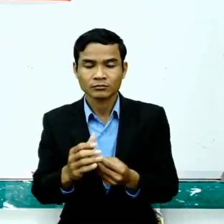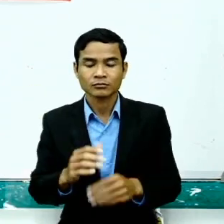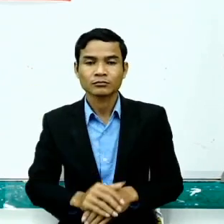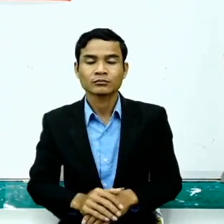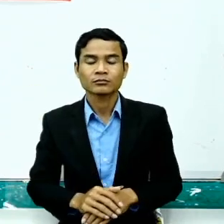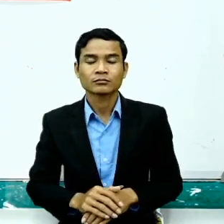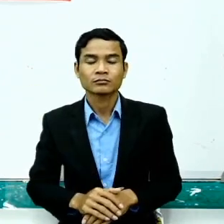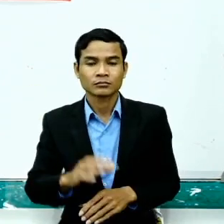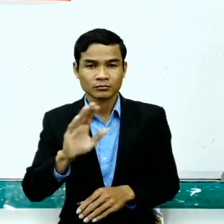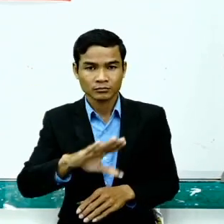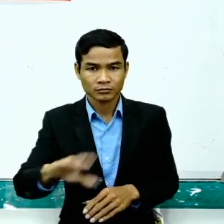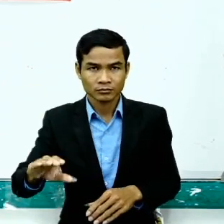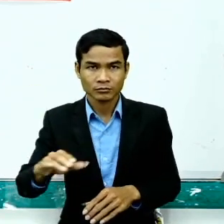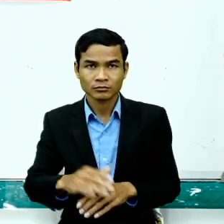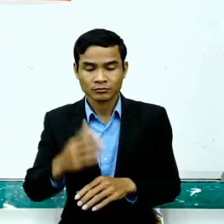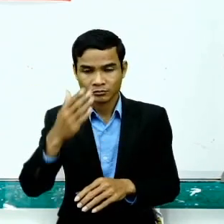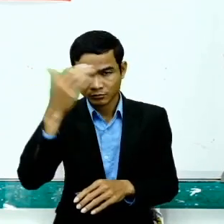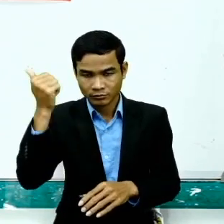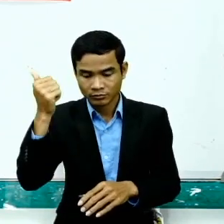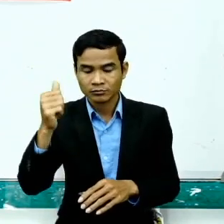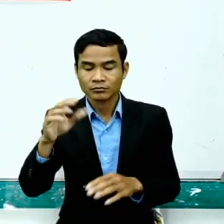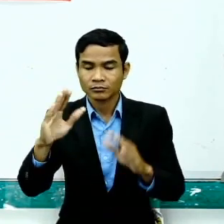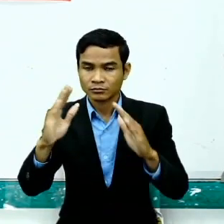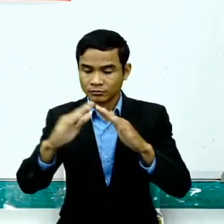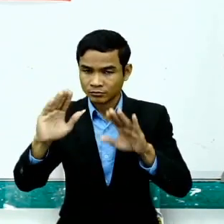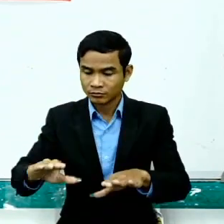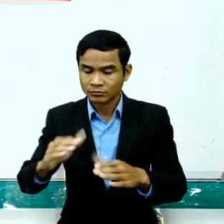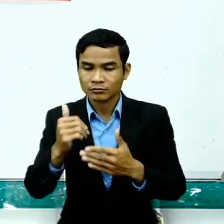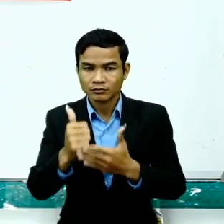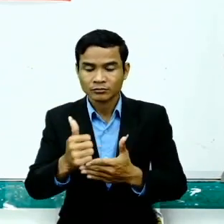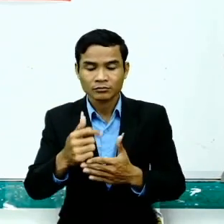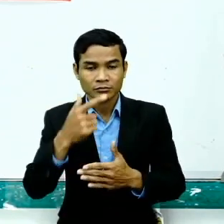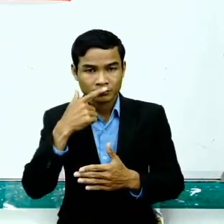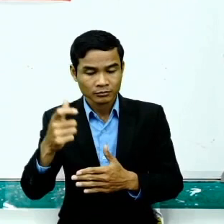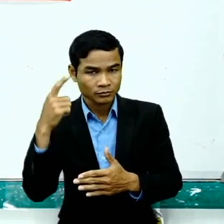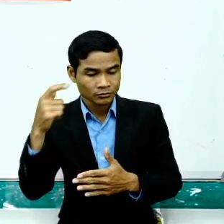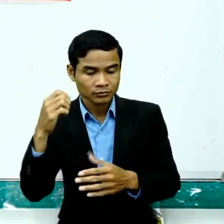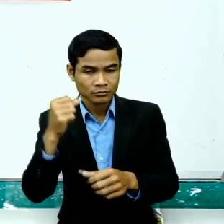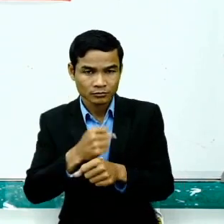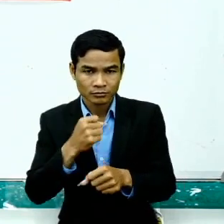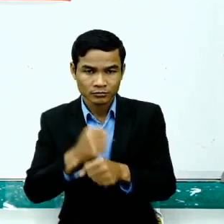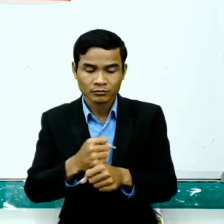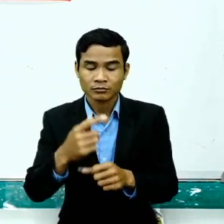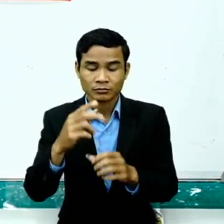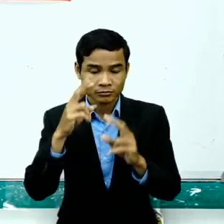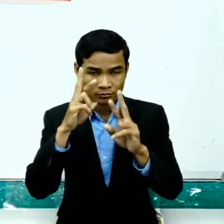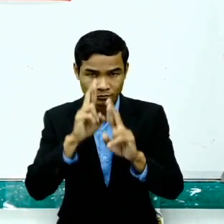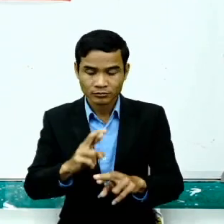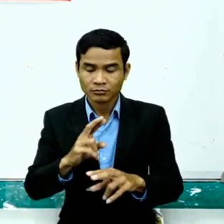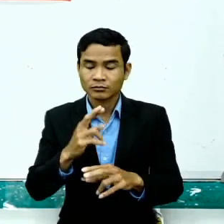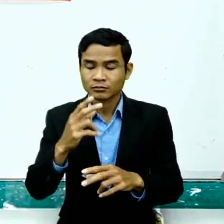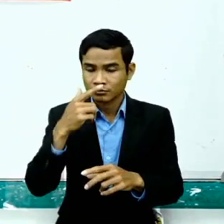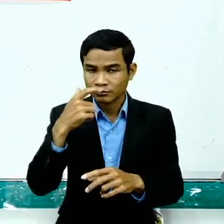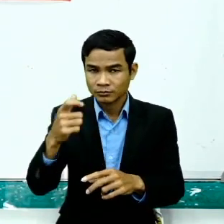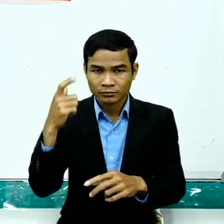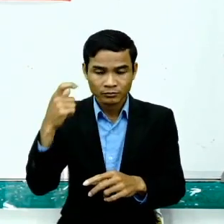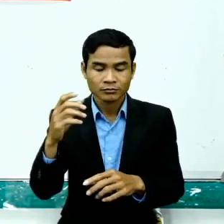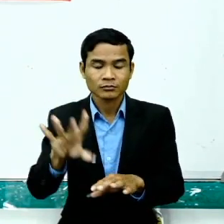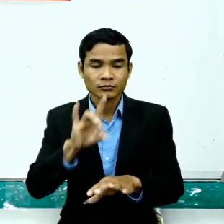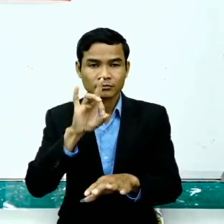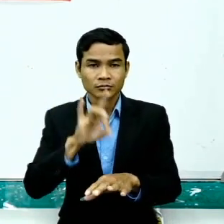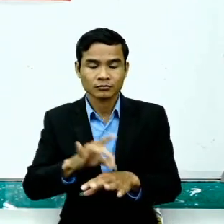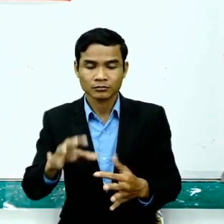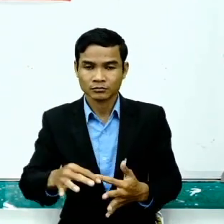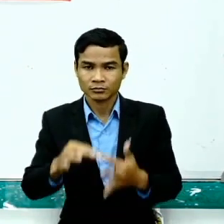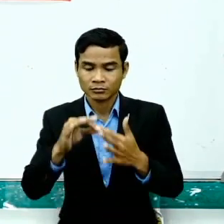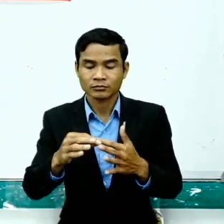chà con chà công phê chà nập tế trở chui thơ cả bụng mặt đáy sẽ đập xâm đầy ở bụng mặt đáy nà con chà hai chia phí